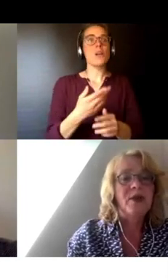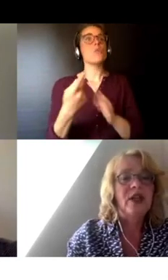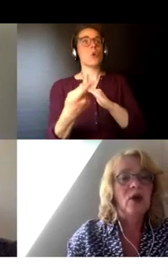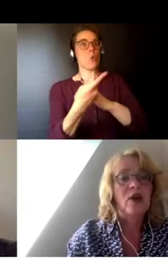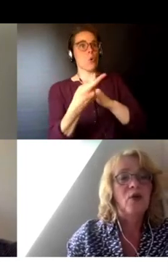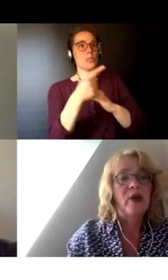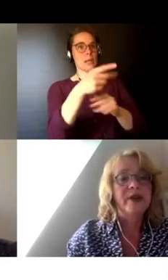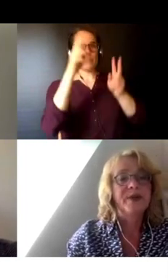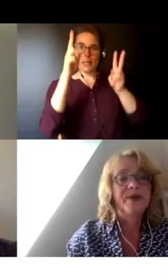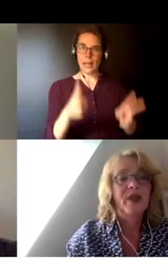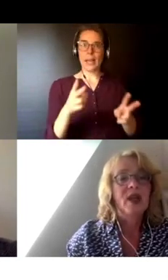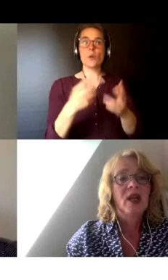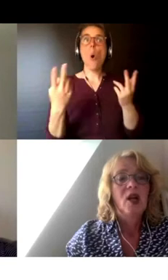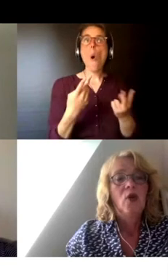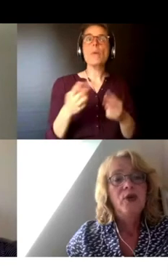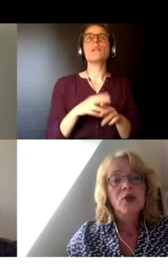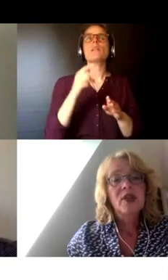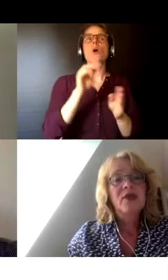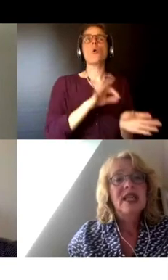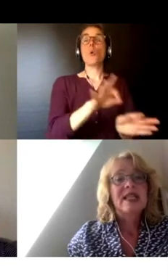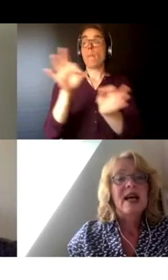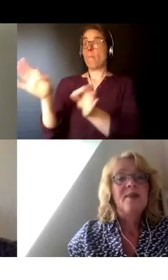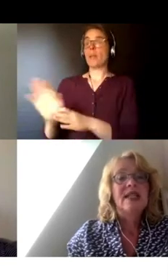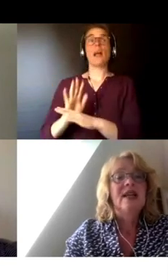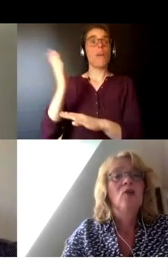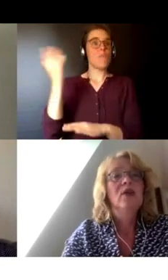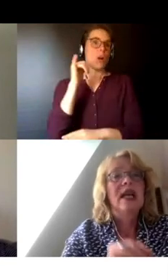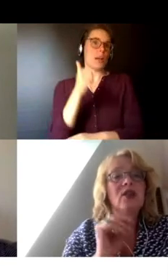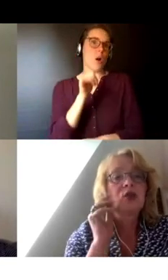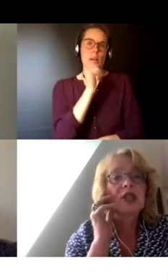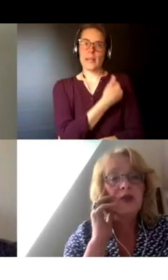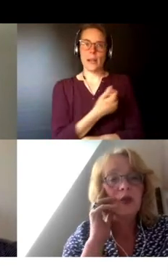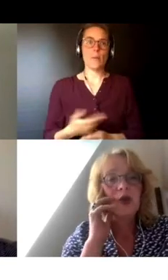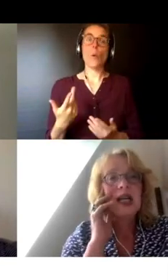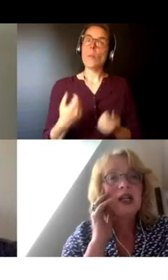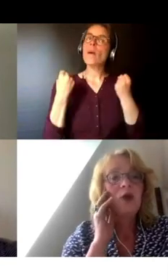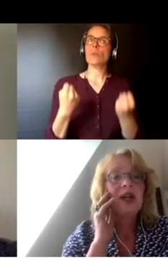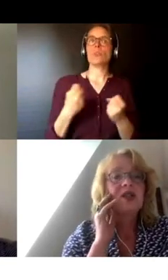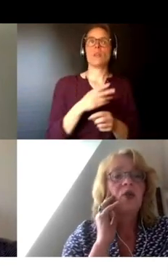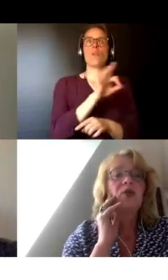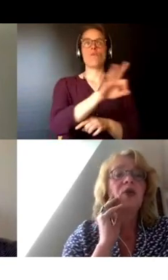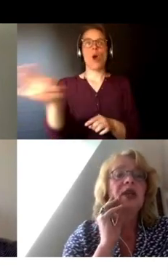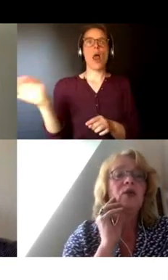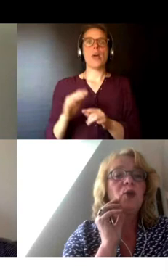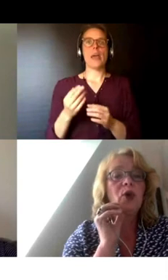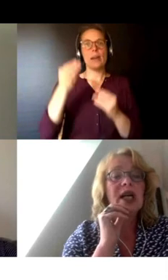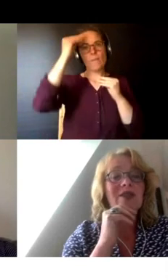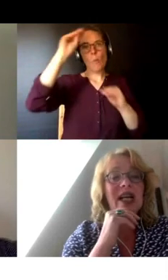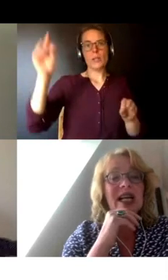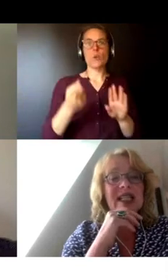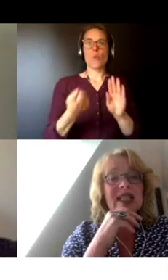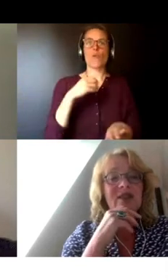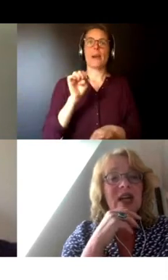diese Übermittlungen erfolgen. Und wir müssen Gewissheit haben, dass ein hohes Datenschutzniveau für alle Informationen von